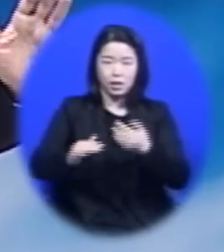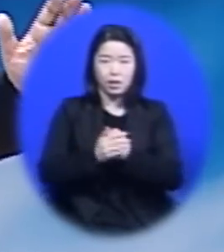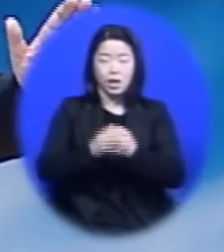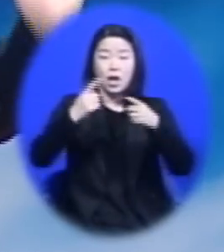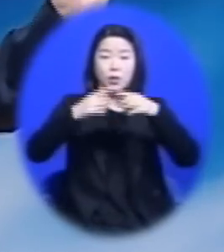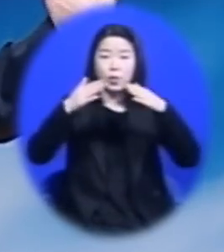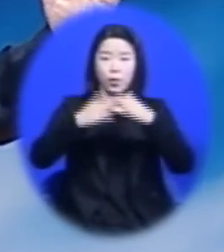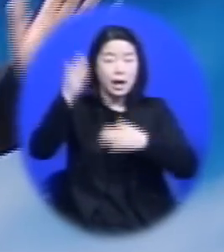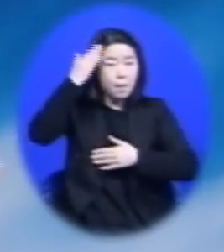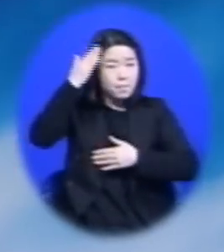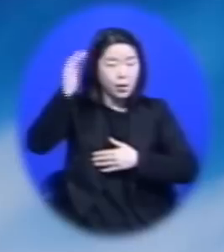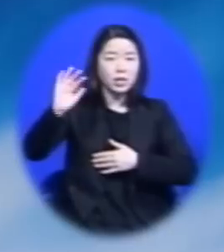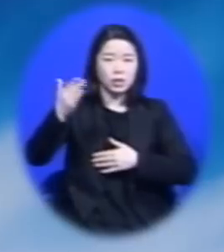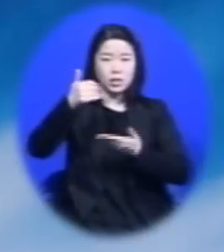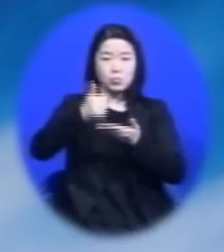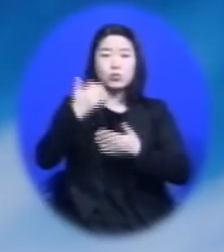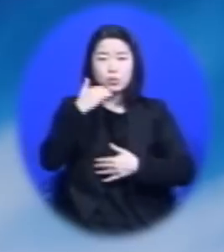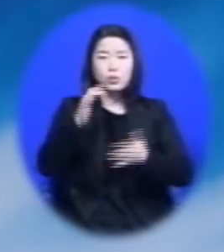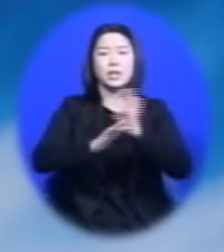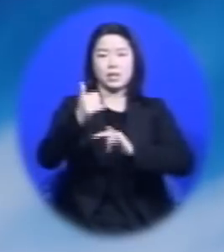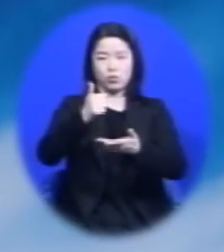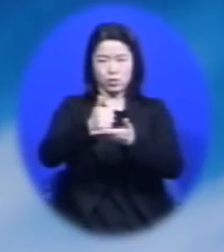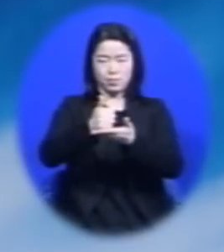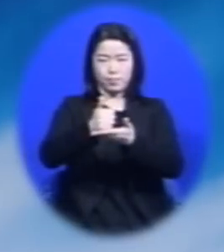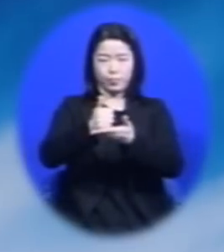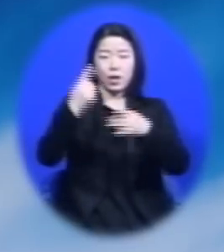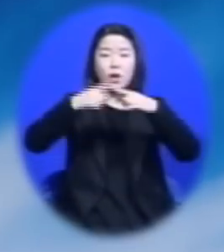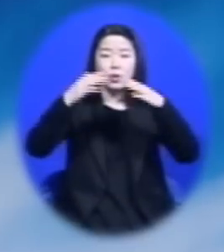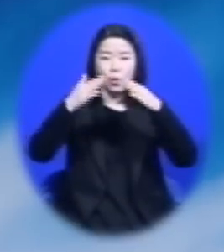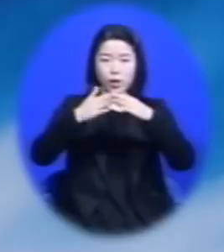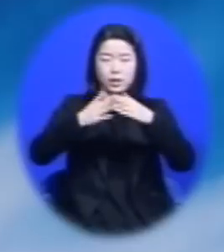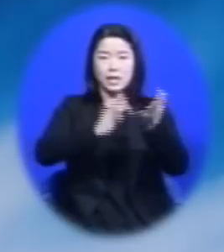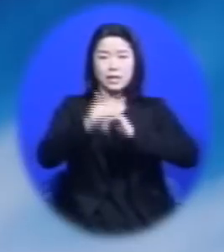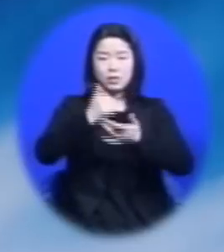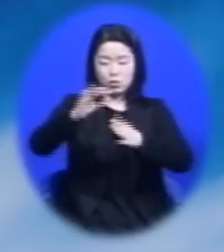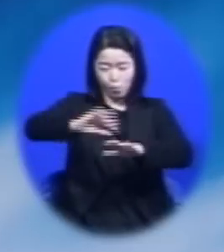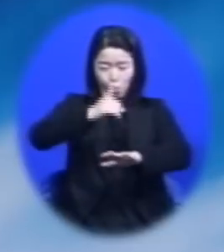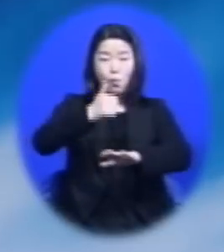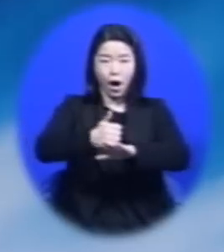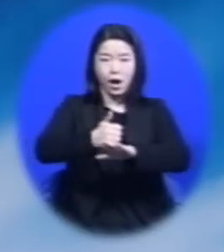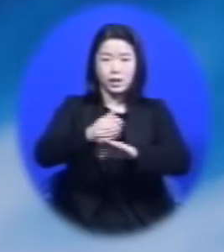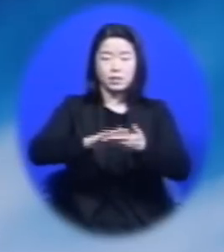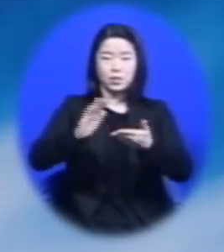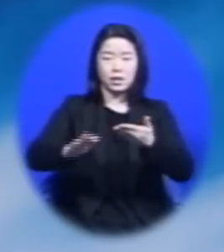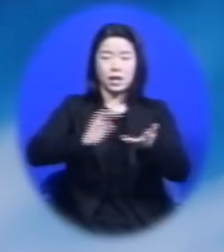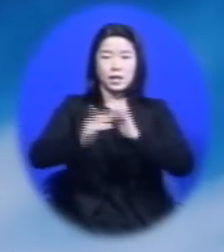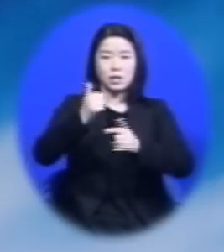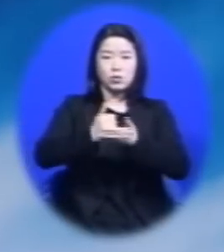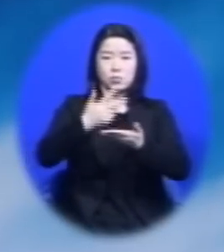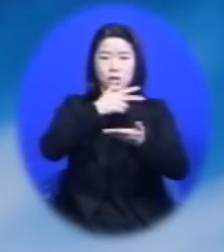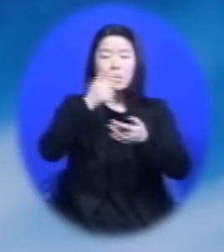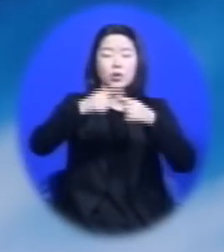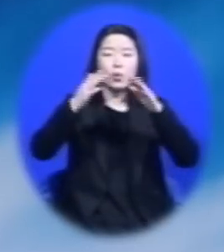교회는 머리가 되시는 분은 예수님이십니다 교회는 예수님이 왕이요 예수님이 교회